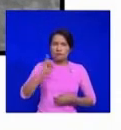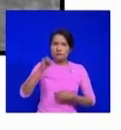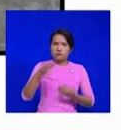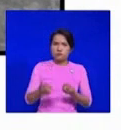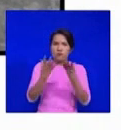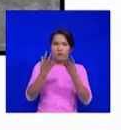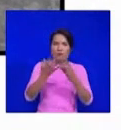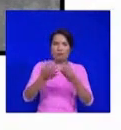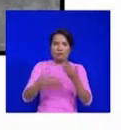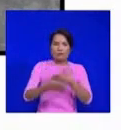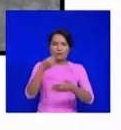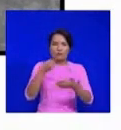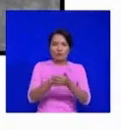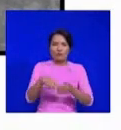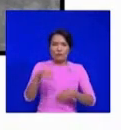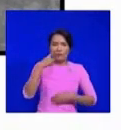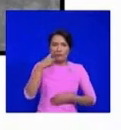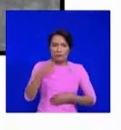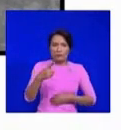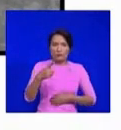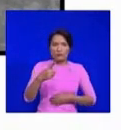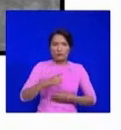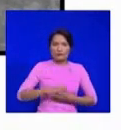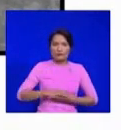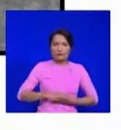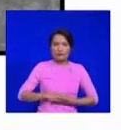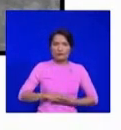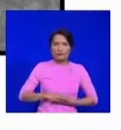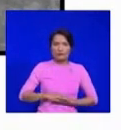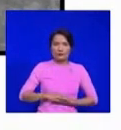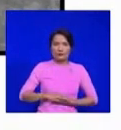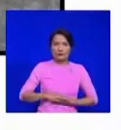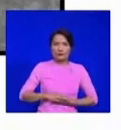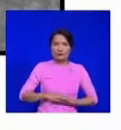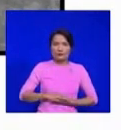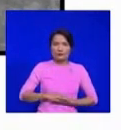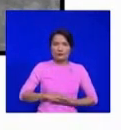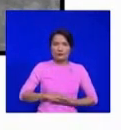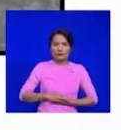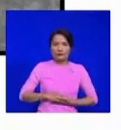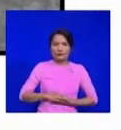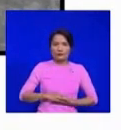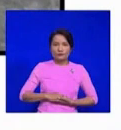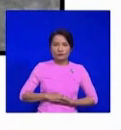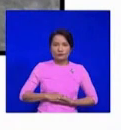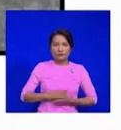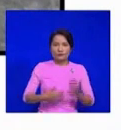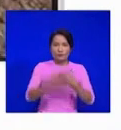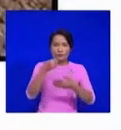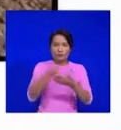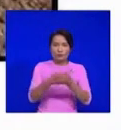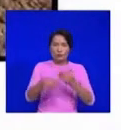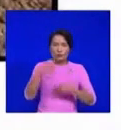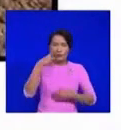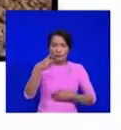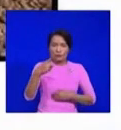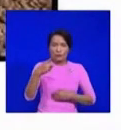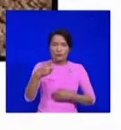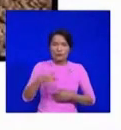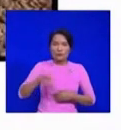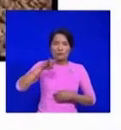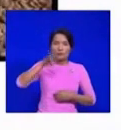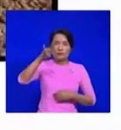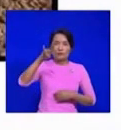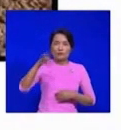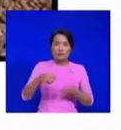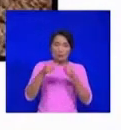าพยากมากนะครับวันที่ผมเองเป็นทหารเก่าเนี่ยผมยังกลัวเลย คือโดรนนี่เป็นตัวเปลี่ยนเกมของการ